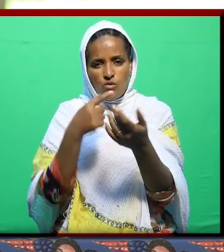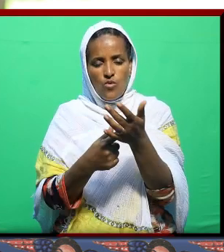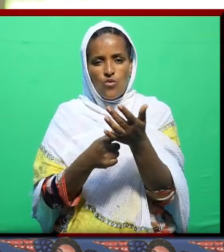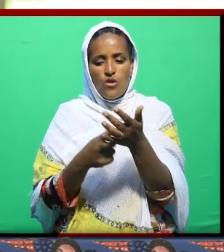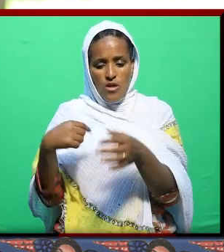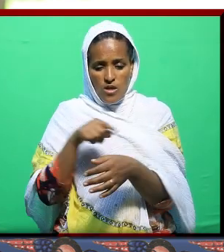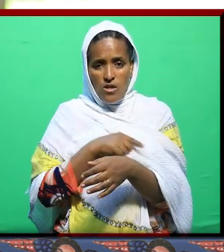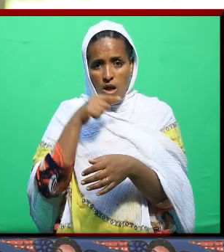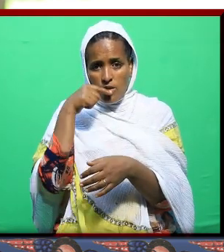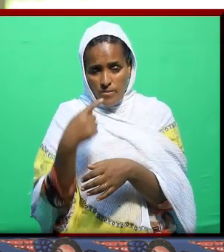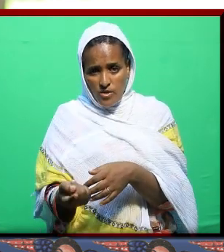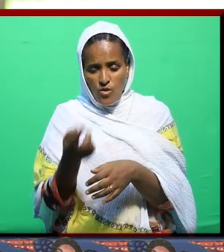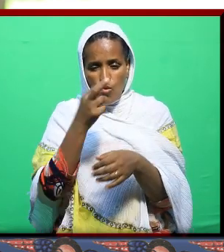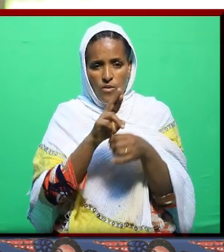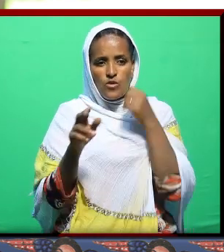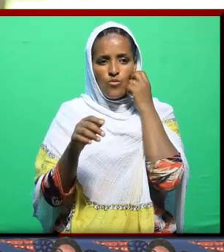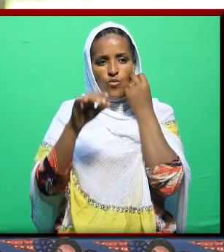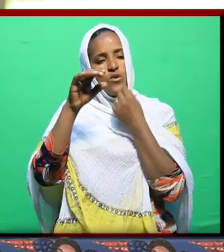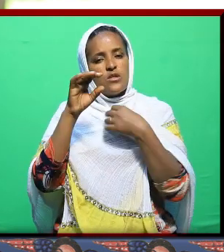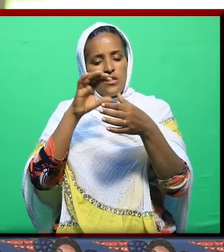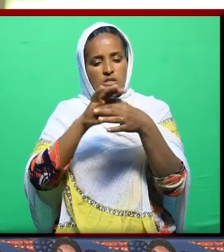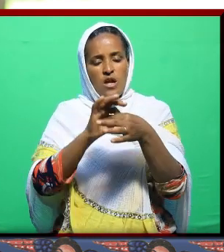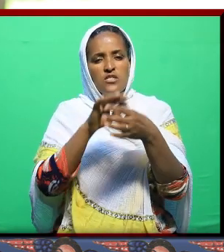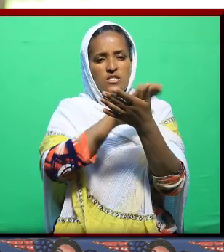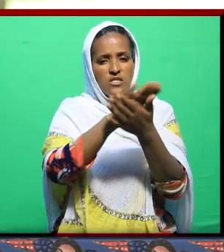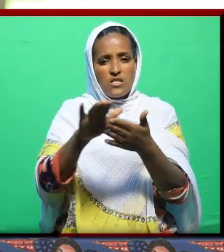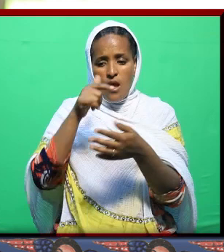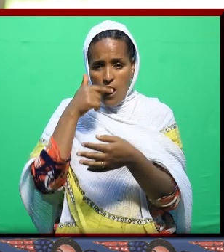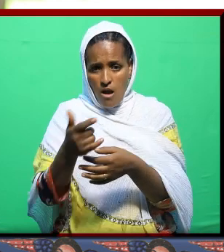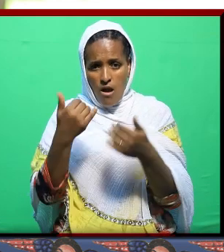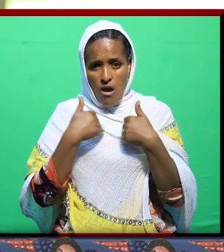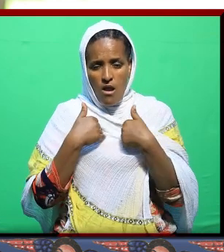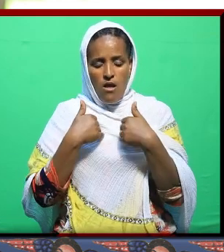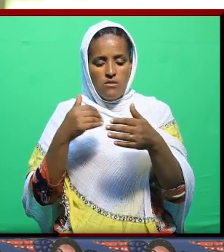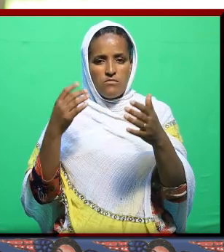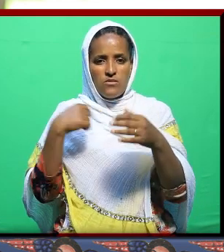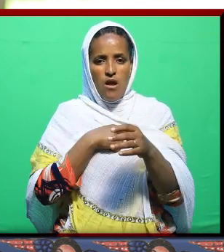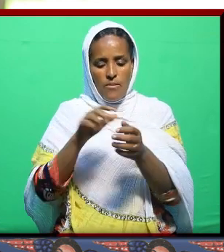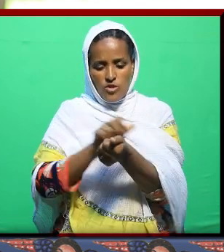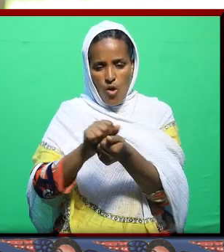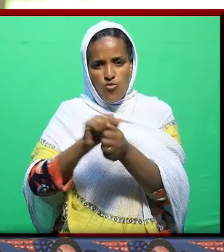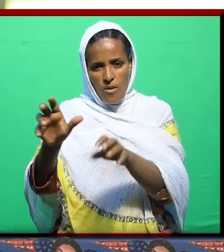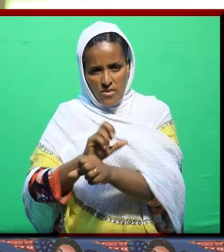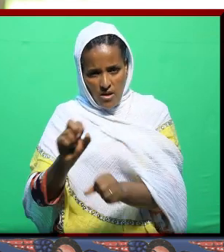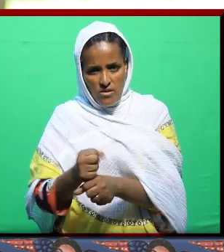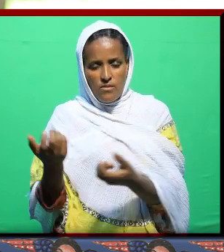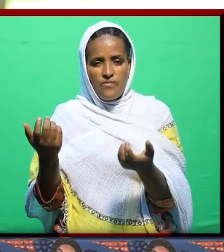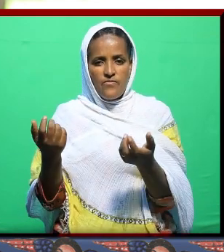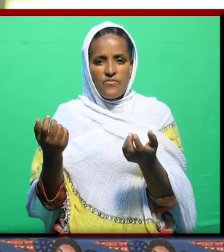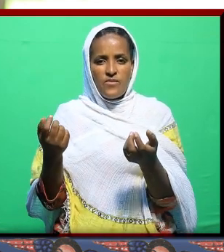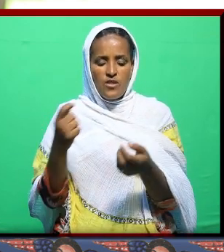በመጠበቅ ነው። ንጻ ስጋ የምንለው ወይም ደግሞ የስጋችን ንጽህነት ብለን ምንናገረው በሳሙና